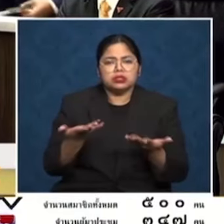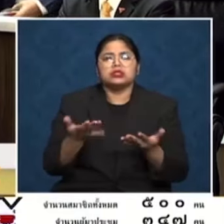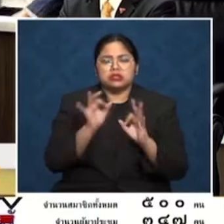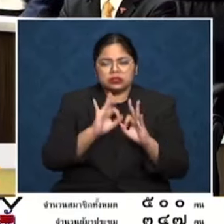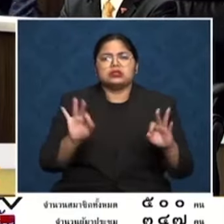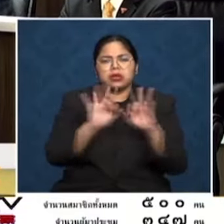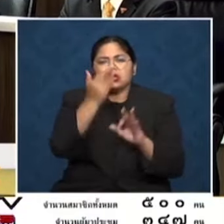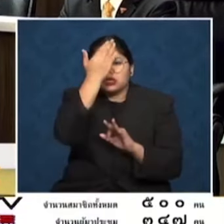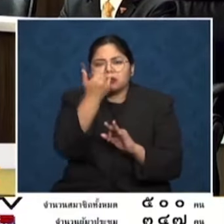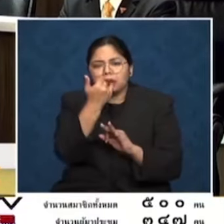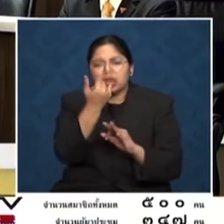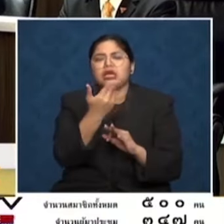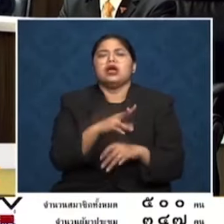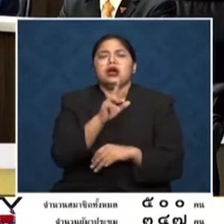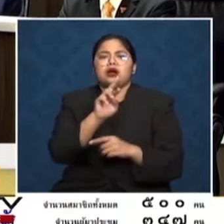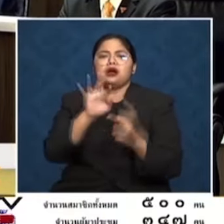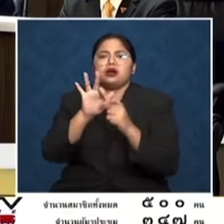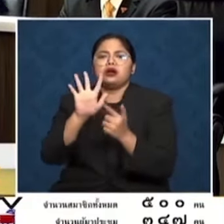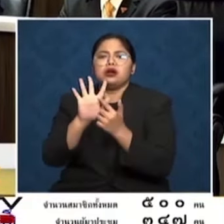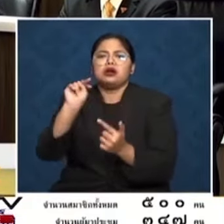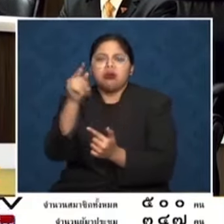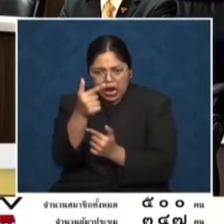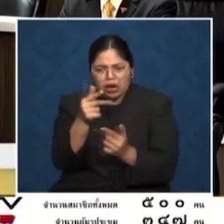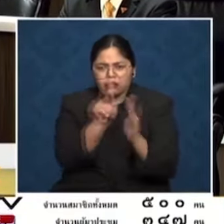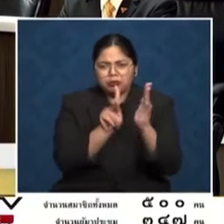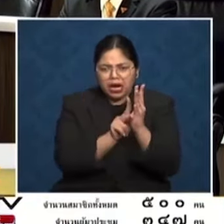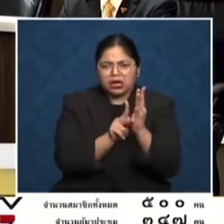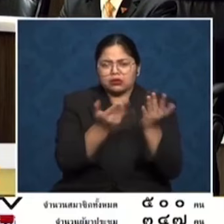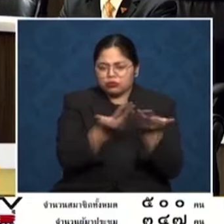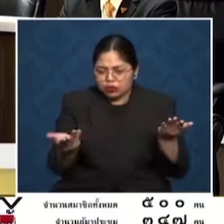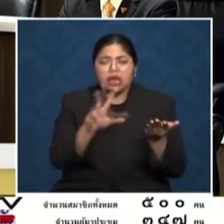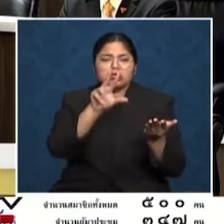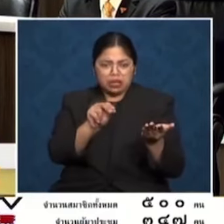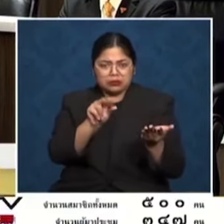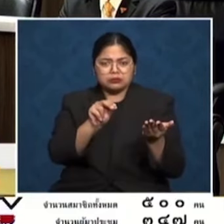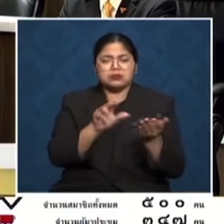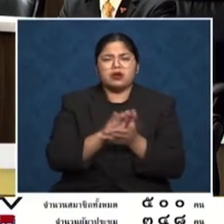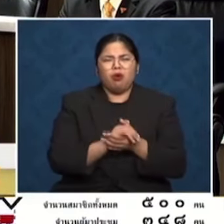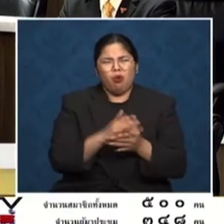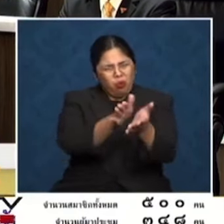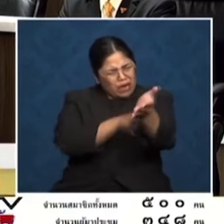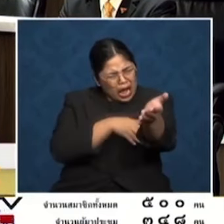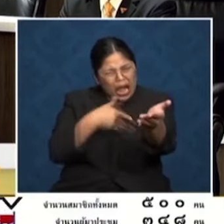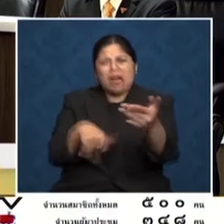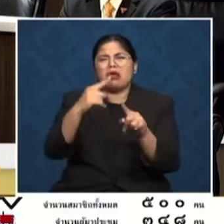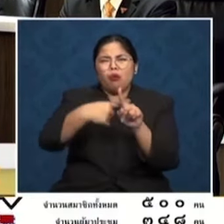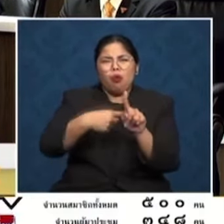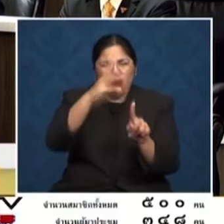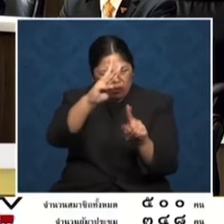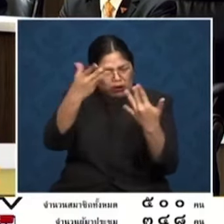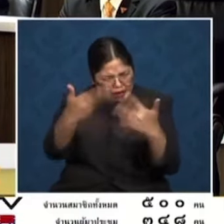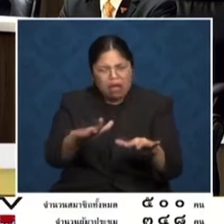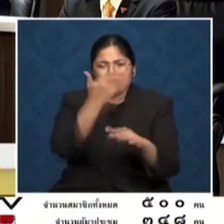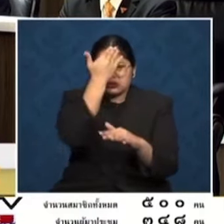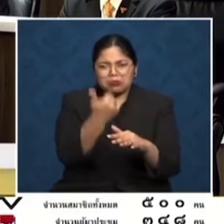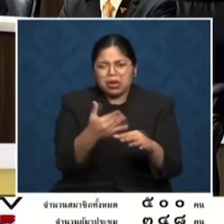ถึงร่างกฎหมายที่เสนอไปทั้งหมด31ฉบับถ้าจำไม่ผิดนะครับทำไมถึงมันนานเกิน6เดือนทำไมถึงไม่รับการ